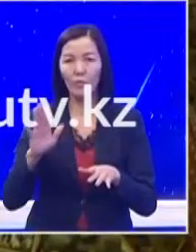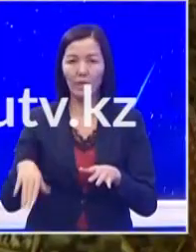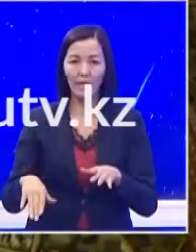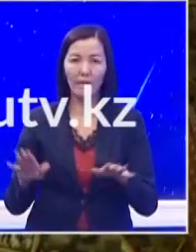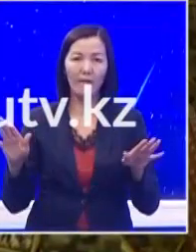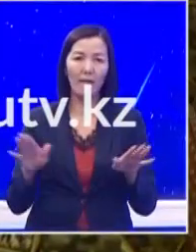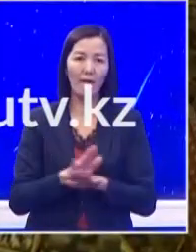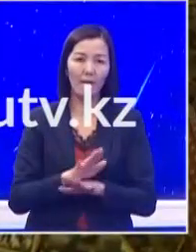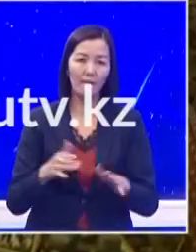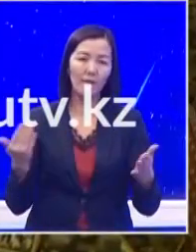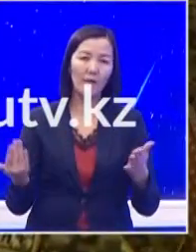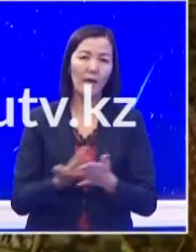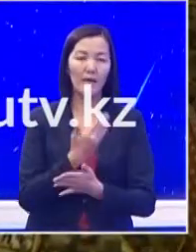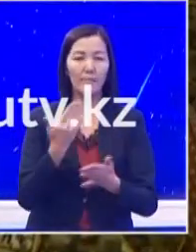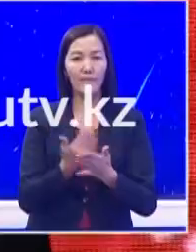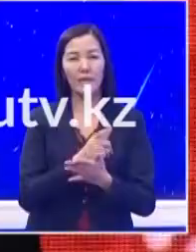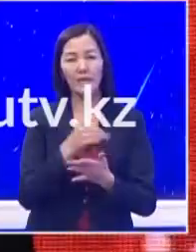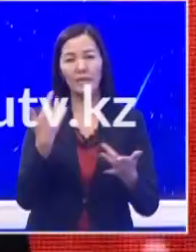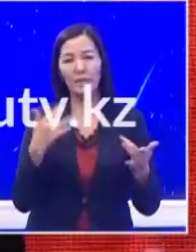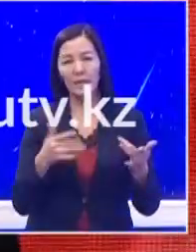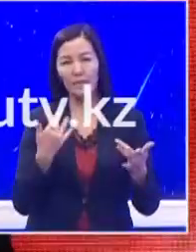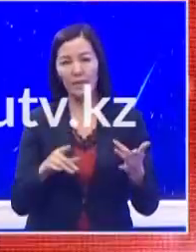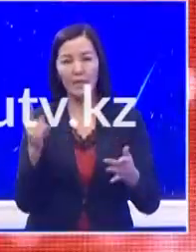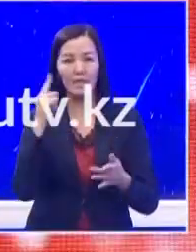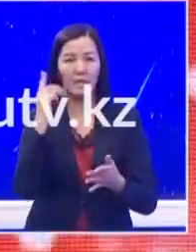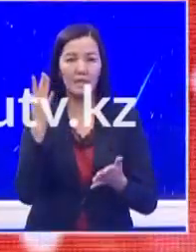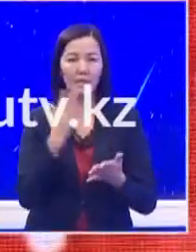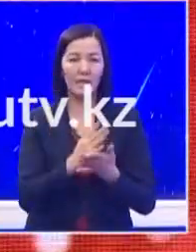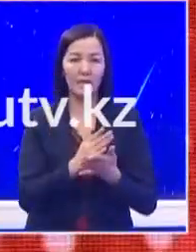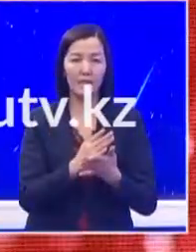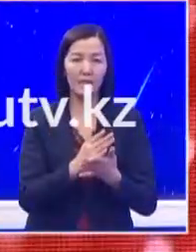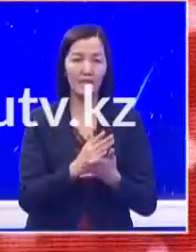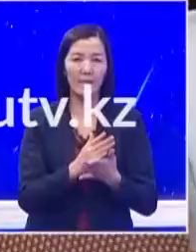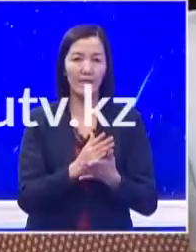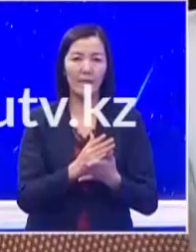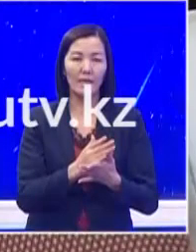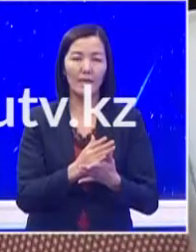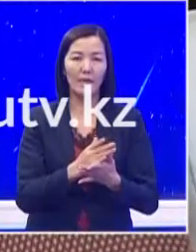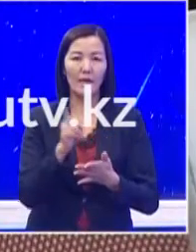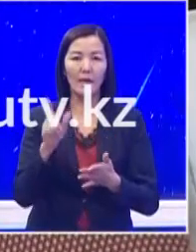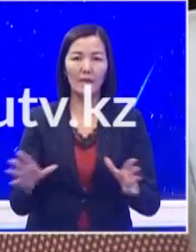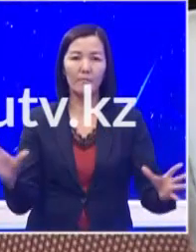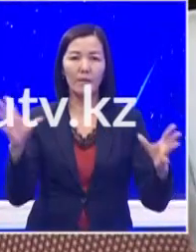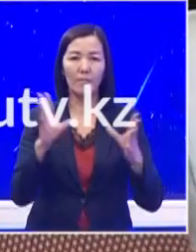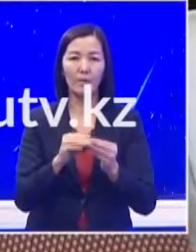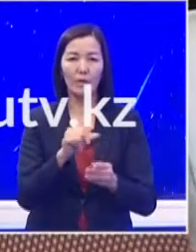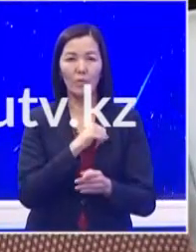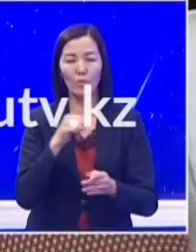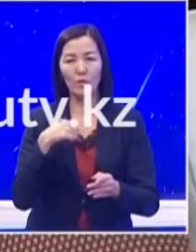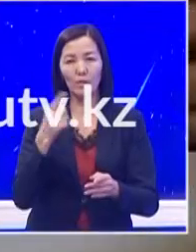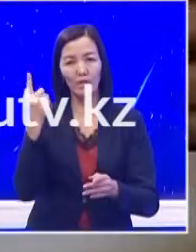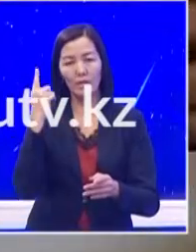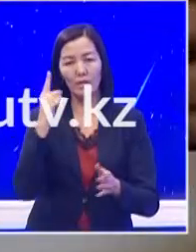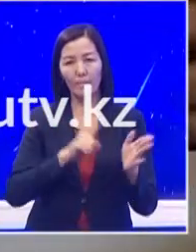тамашалады. Артынша әуезді ән мен ғибратты әңгімелер, терме толғауларды тыңдады. Сонымен бірге ақынның өзі